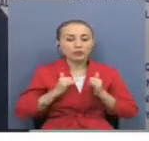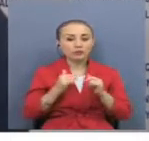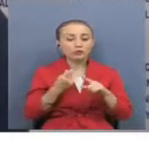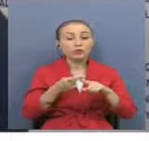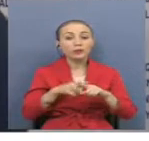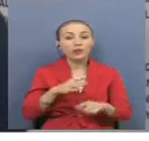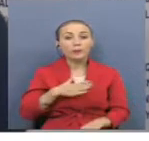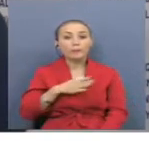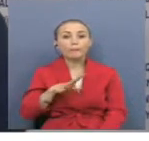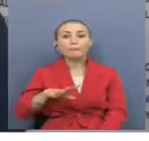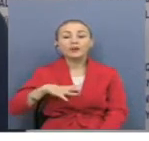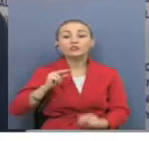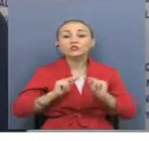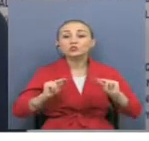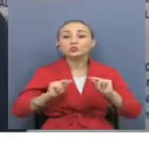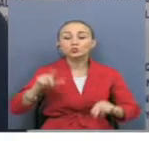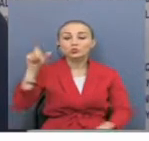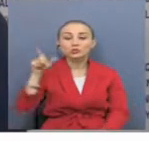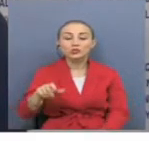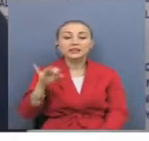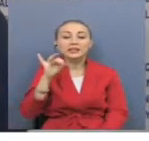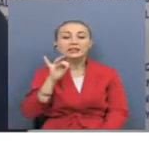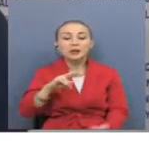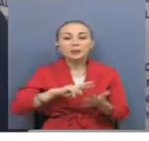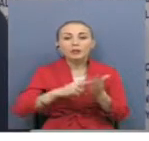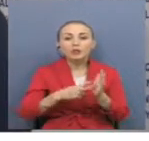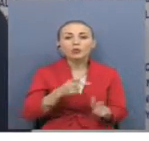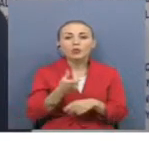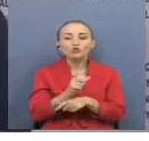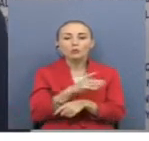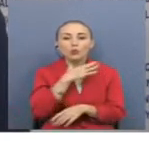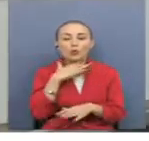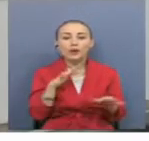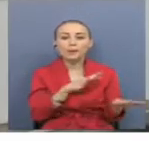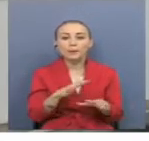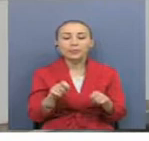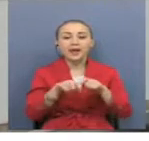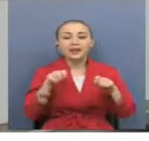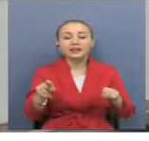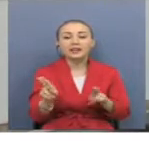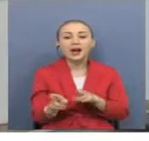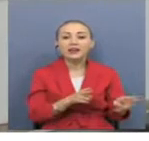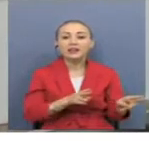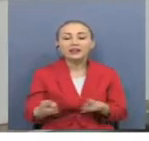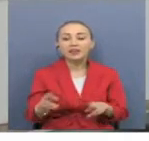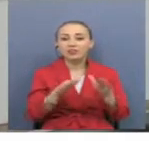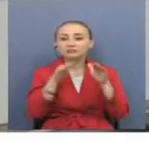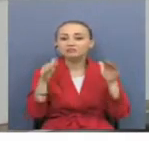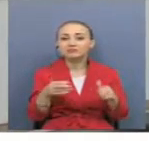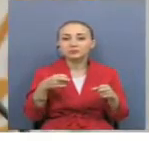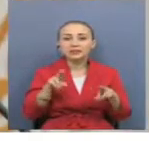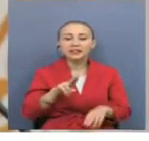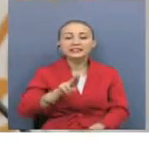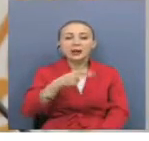бір қатар іс-шаралар жоспарланған. Соның бірі 90 айында жабық хоккей корт ашылады. Бұдан бөлек алдағы қазан айында